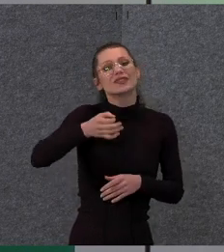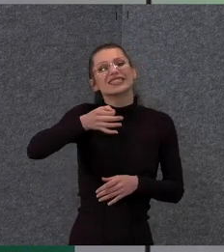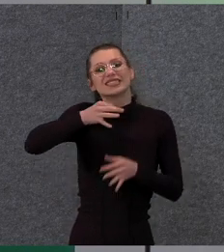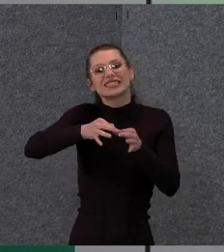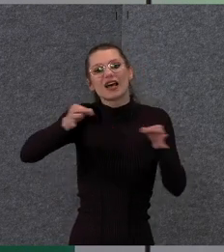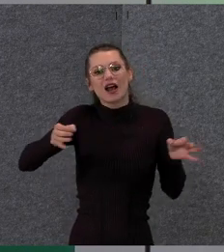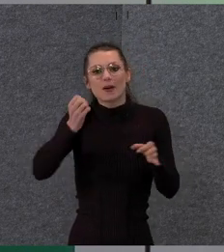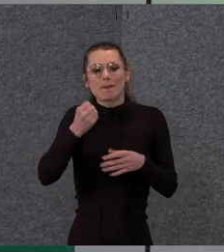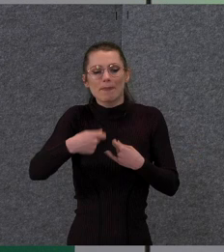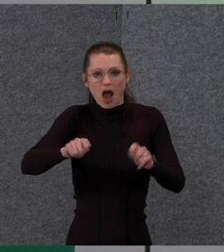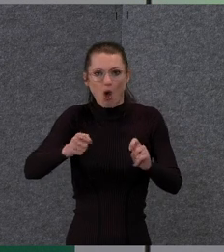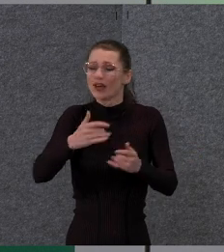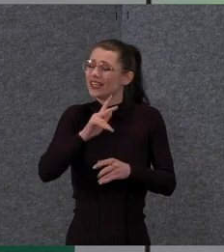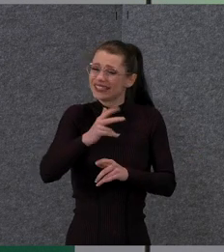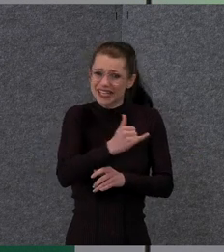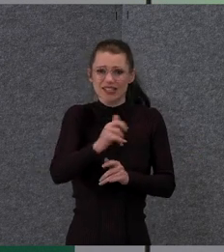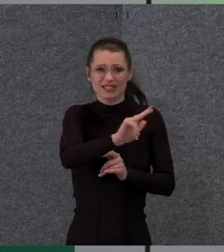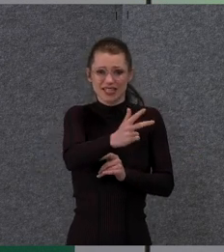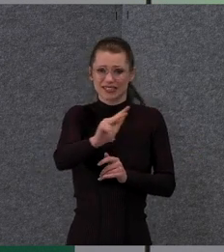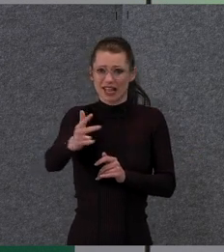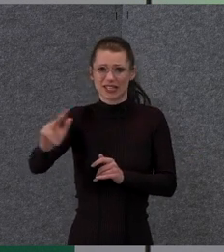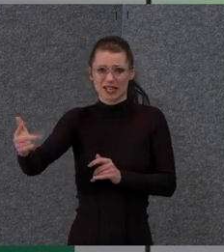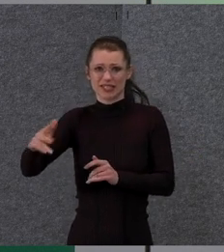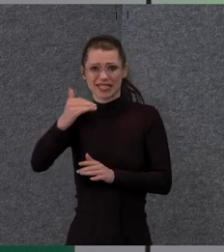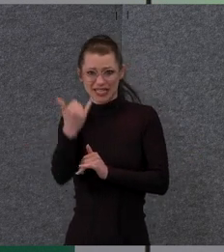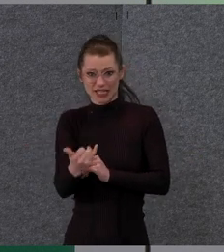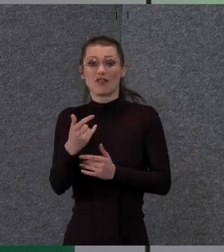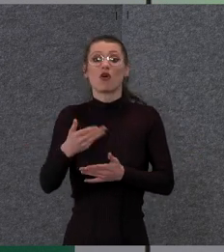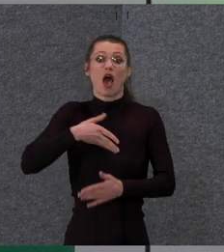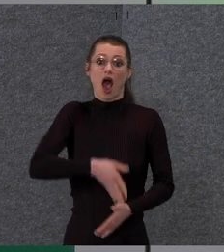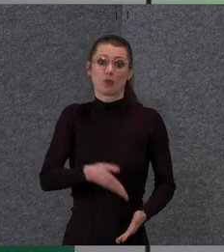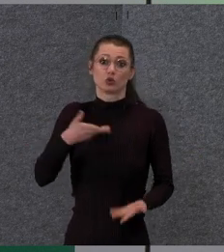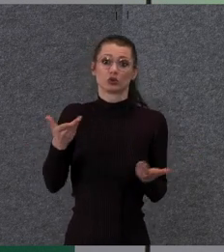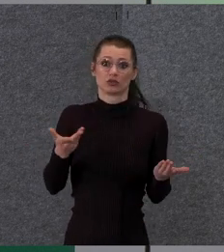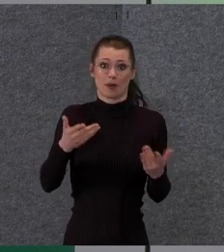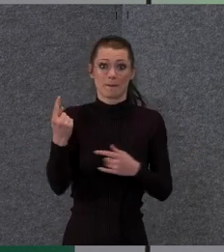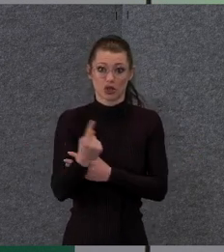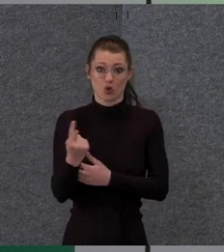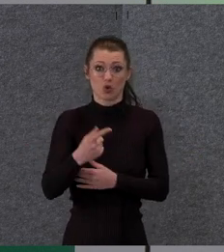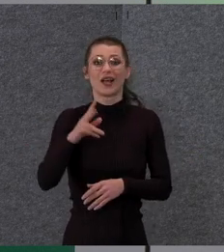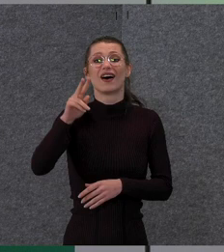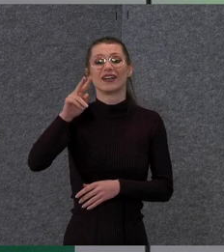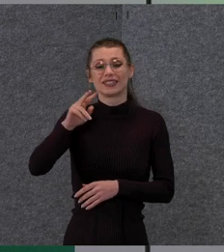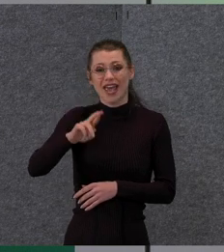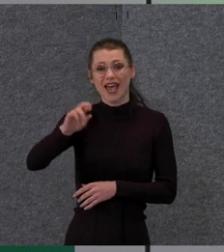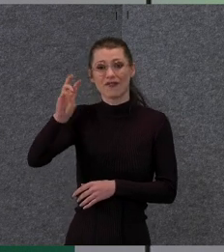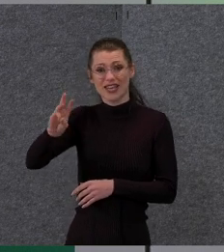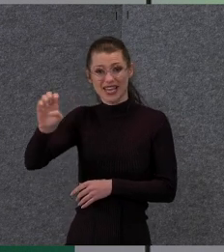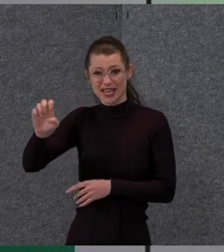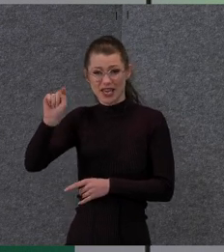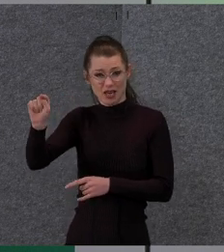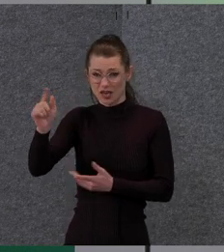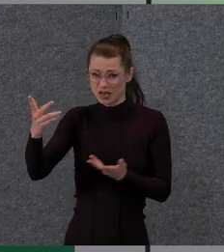Kinderarmut bedroht. Und RWE erhält Milliarden an Entschädigungen für nichts. Das ist die Definition